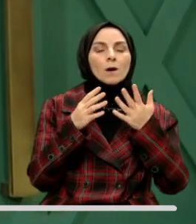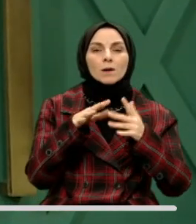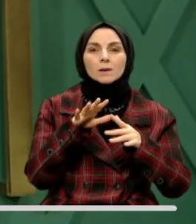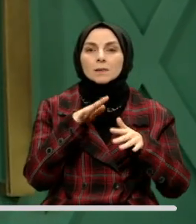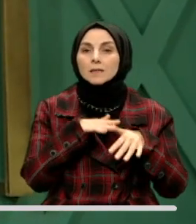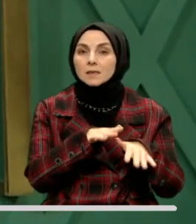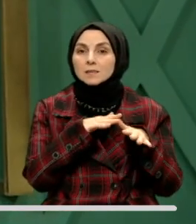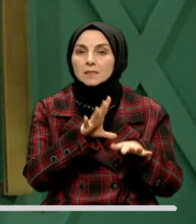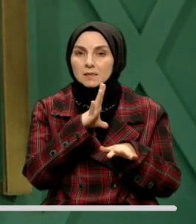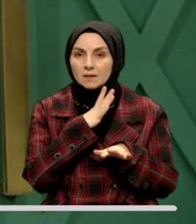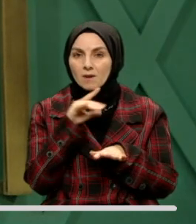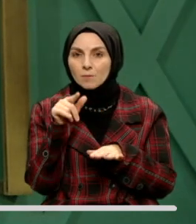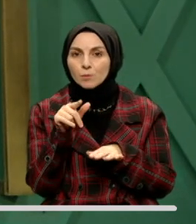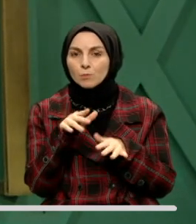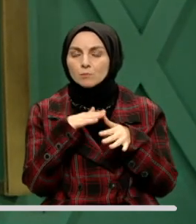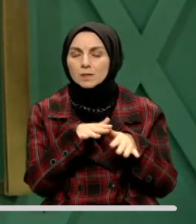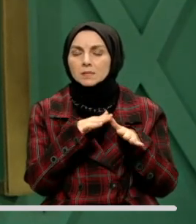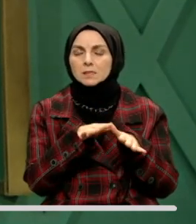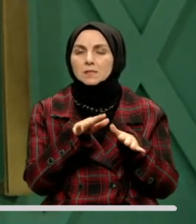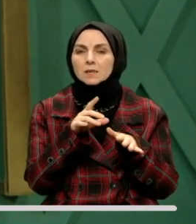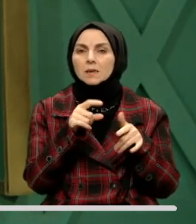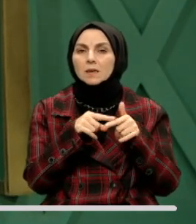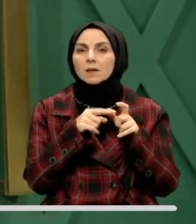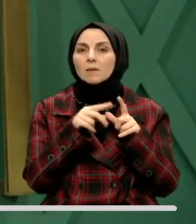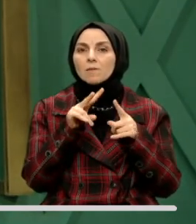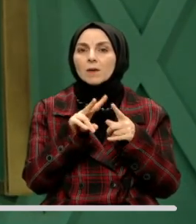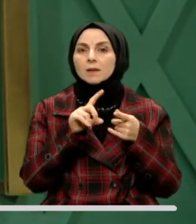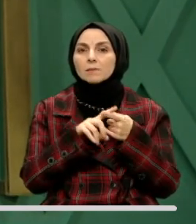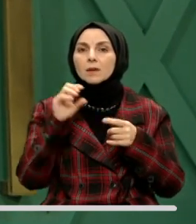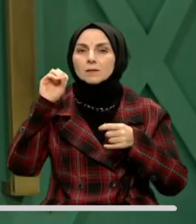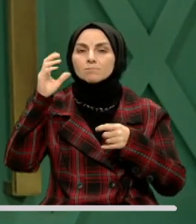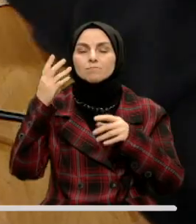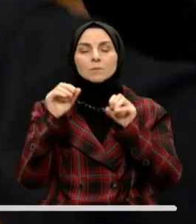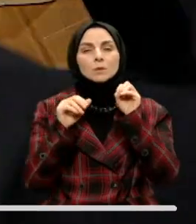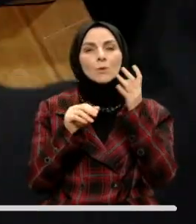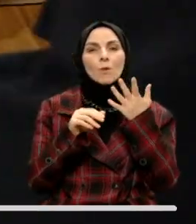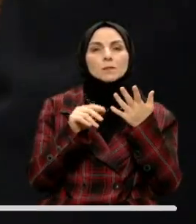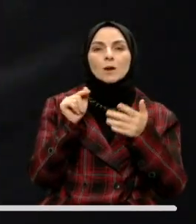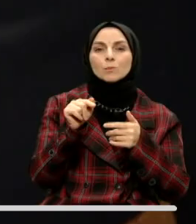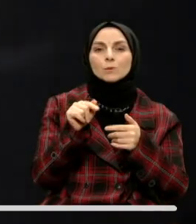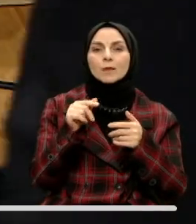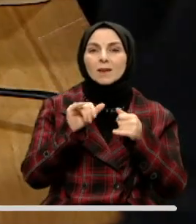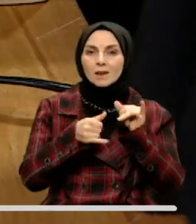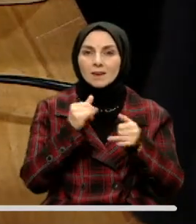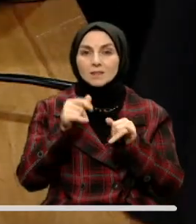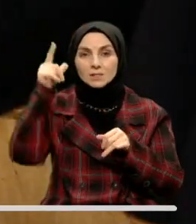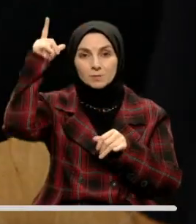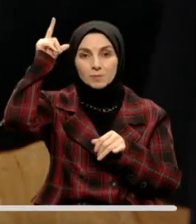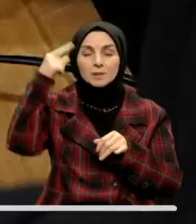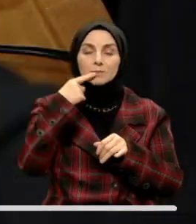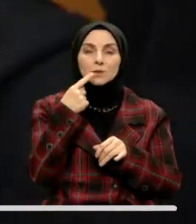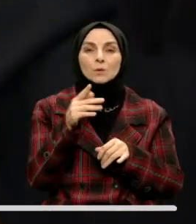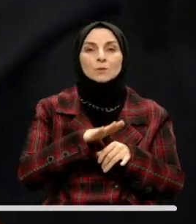ve doğa köşesinde olan bir etkinlik. Fen ve doğada deney eğlenceli bilim diyoruz biz. Şimdi çocuklara çok